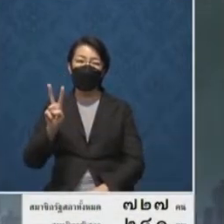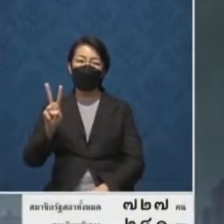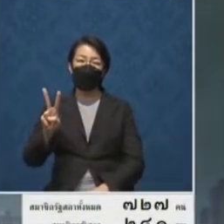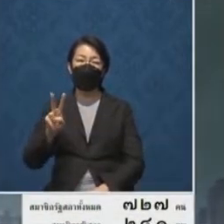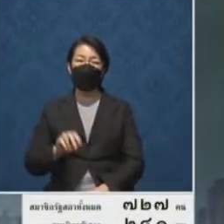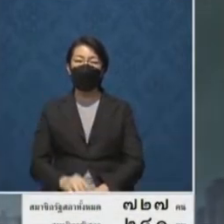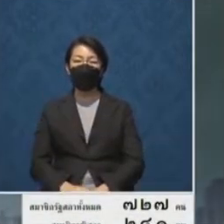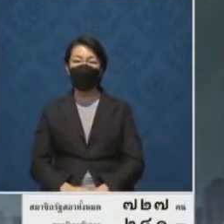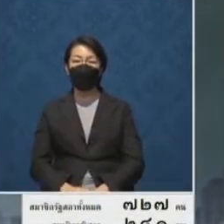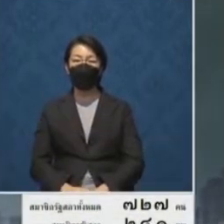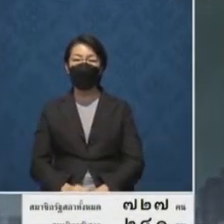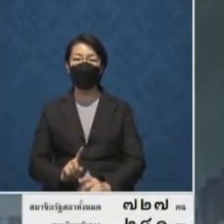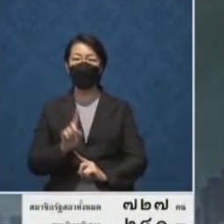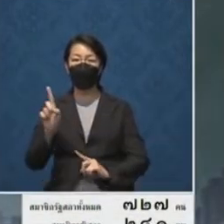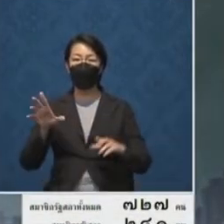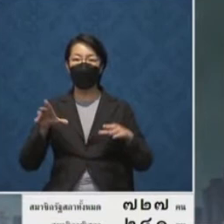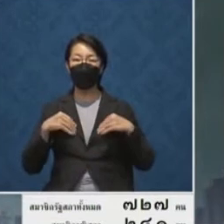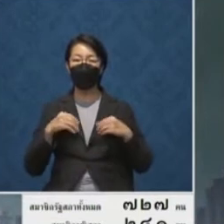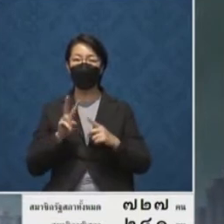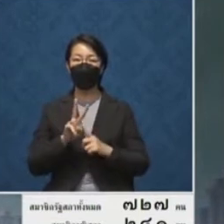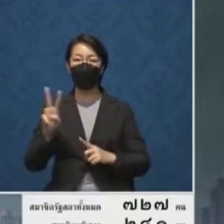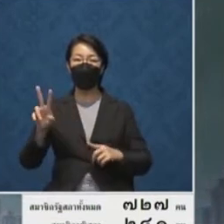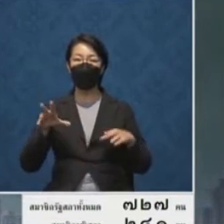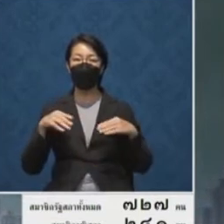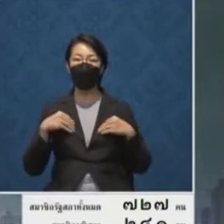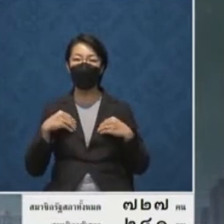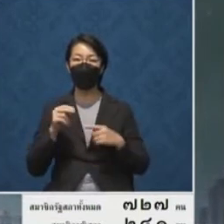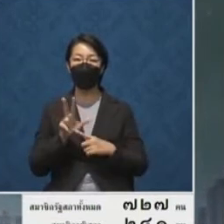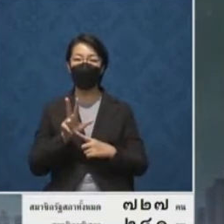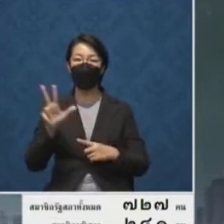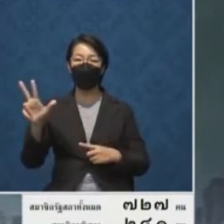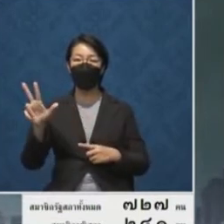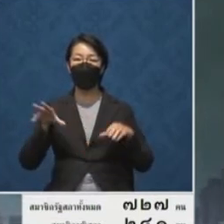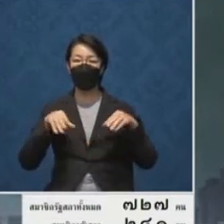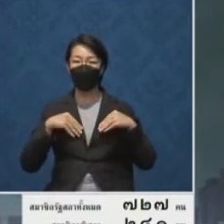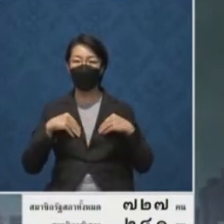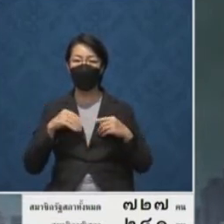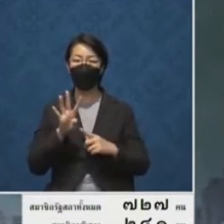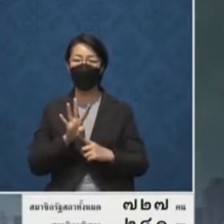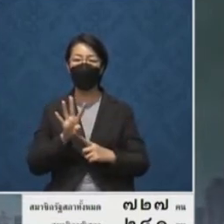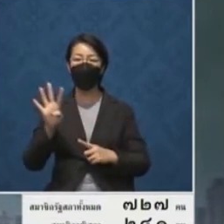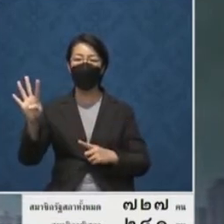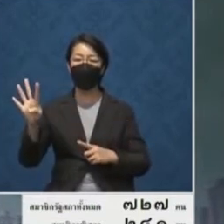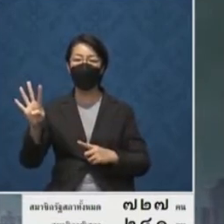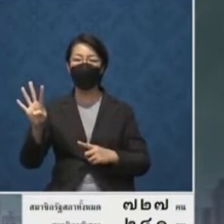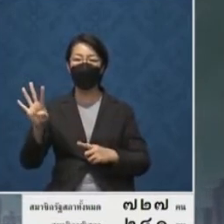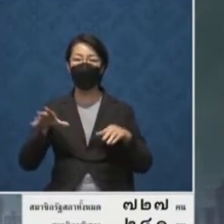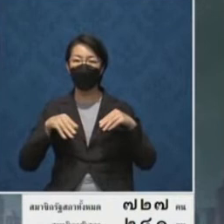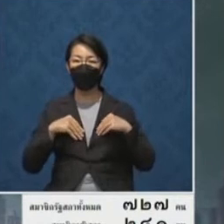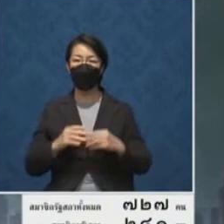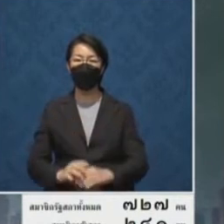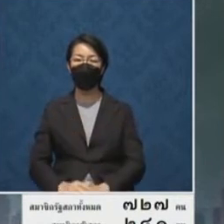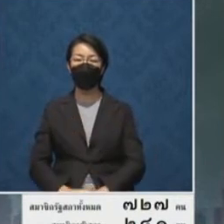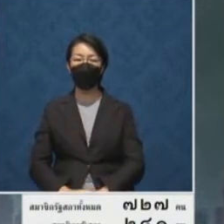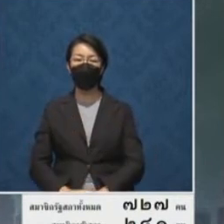572นายสยามหัตถสงเคราะห ์หนึ่งรับหลักการสองรับหลักการสามรับหลักการ